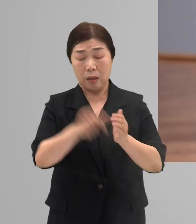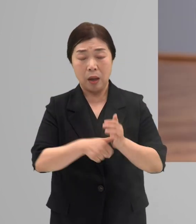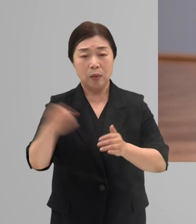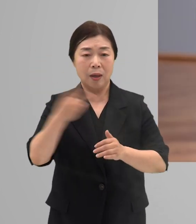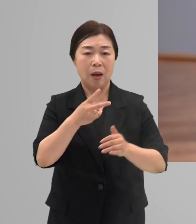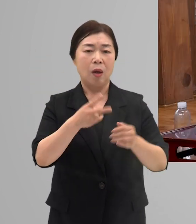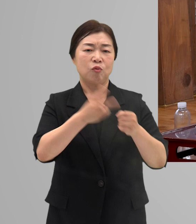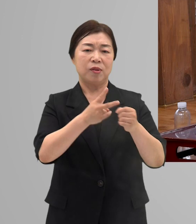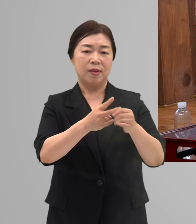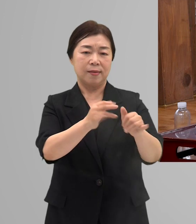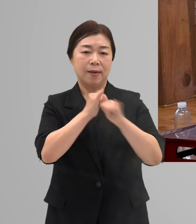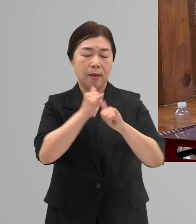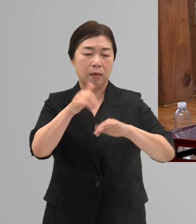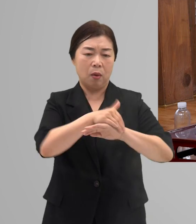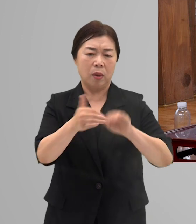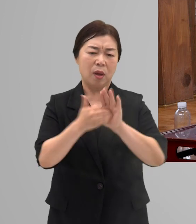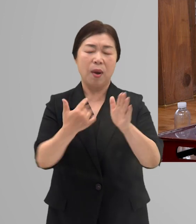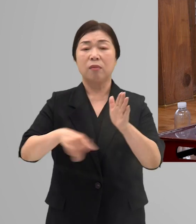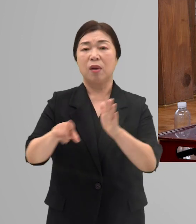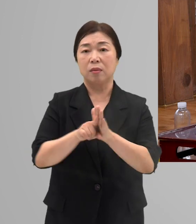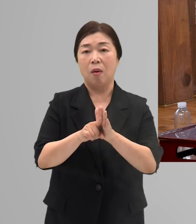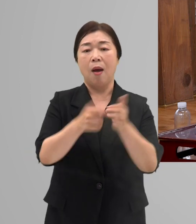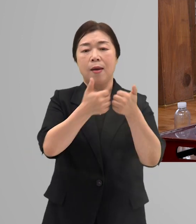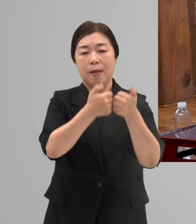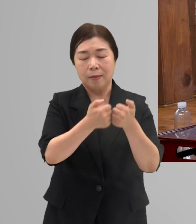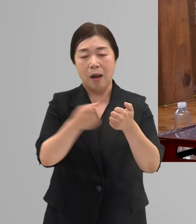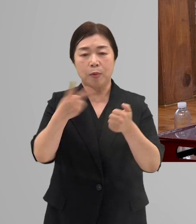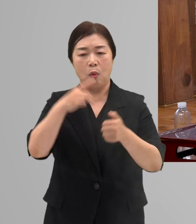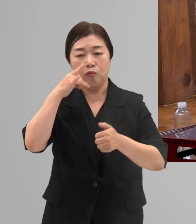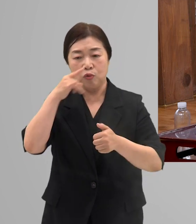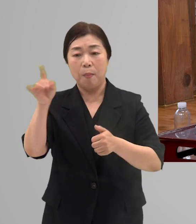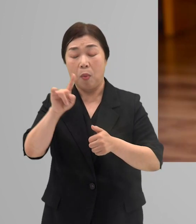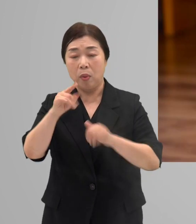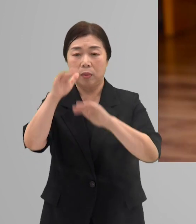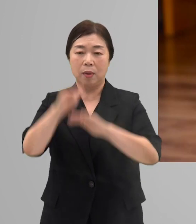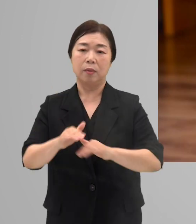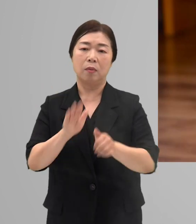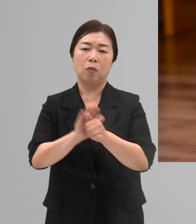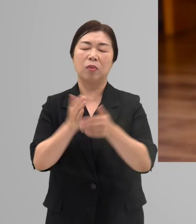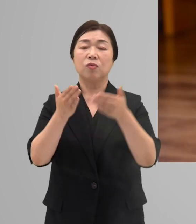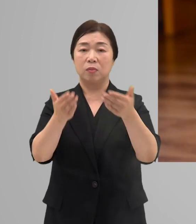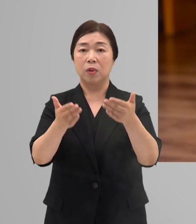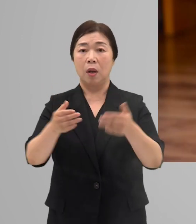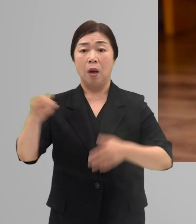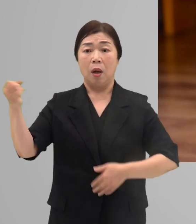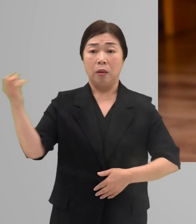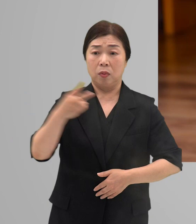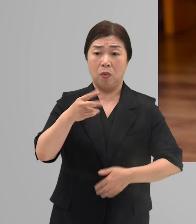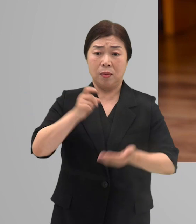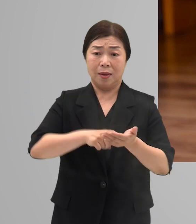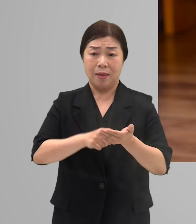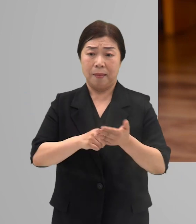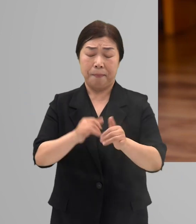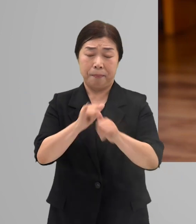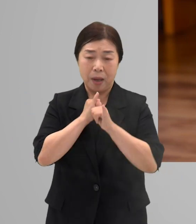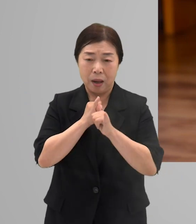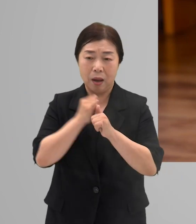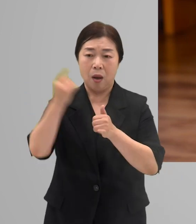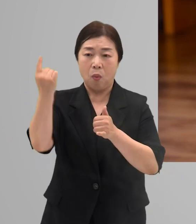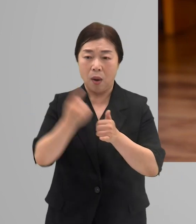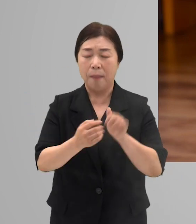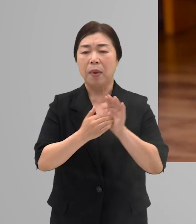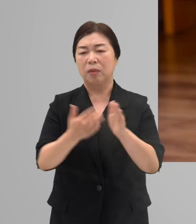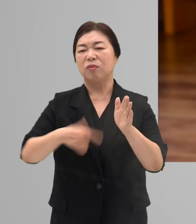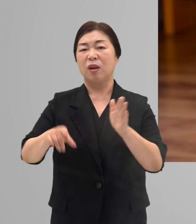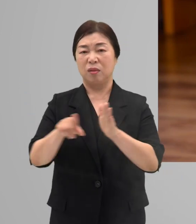예방하기 위해서 상담을 통해서 정서적인 안정을 도와드리고 있고, 또다시 응급실에 자살 시도로 내원하시지 않게끔